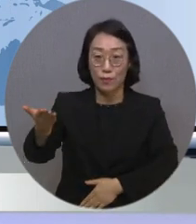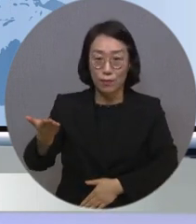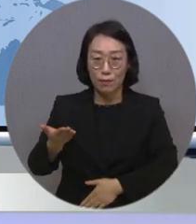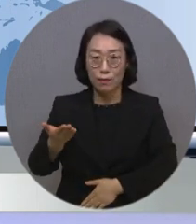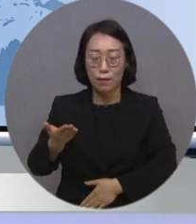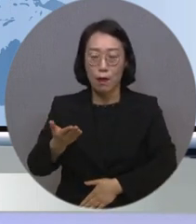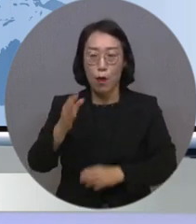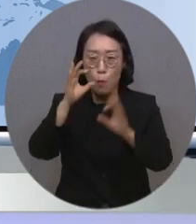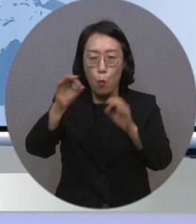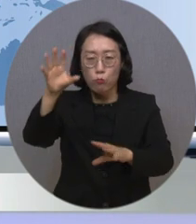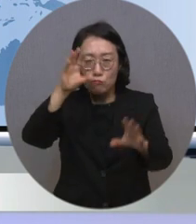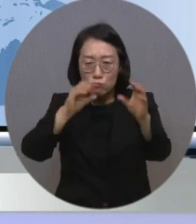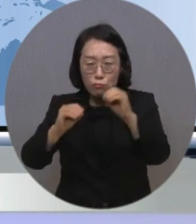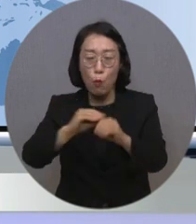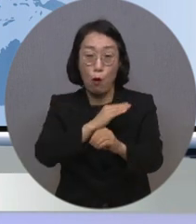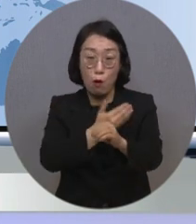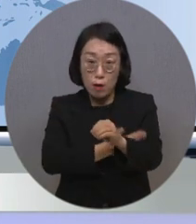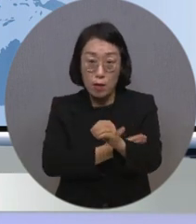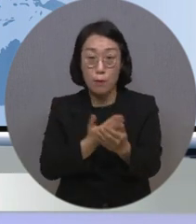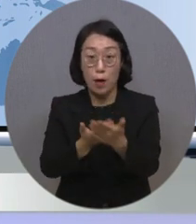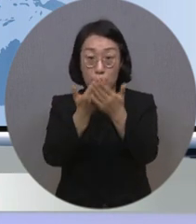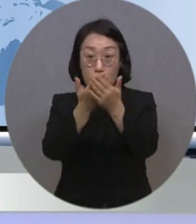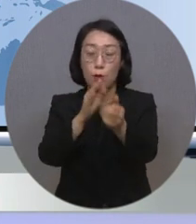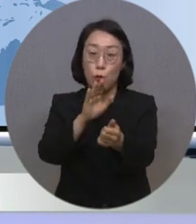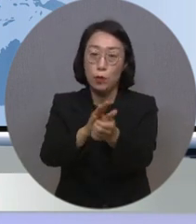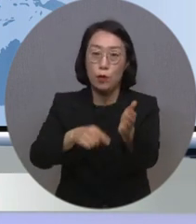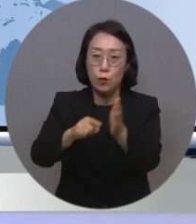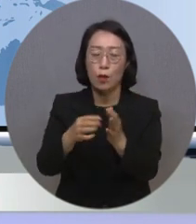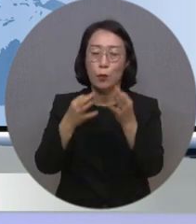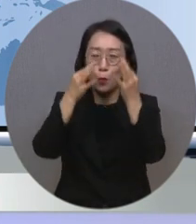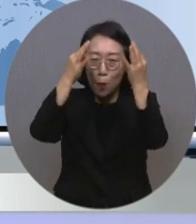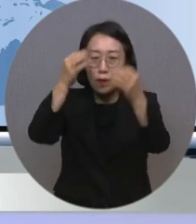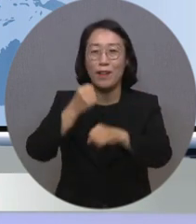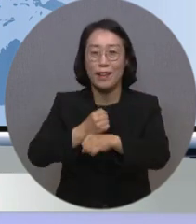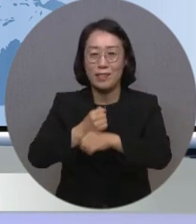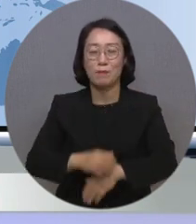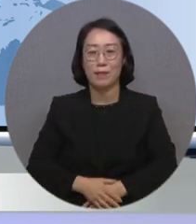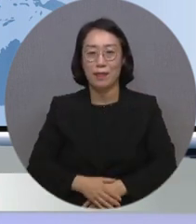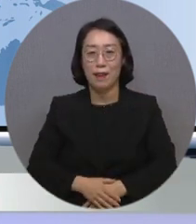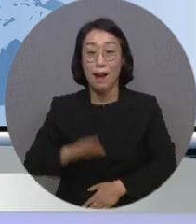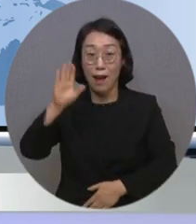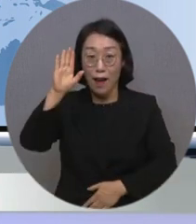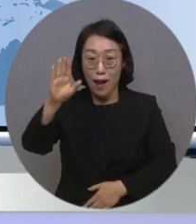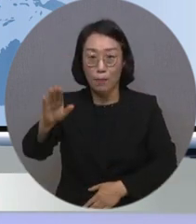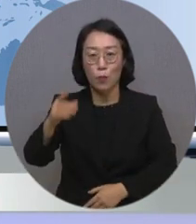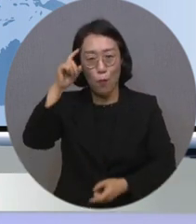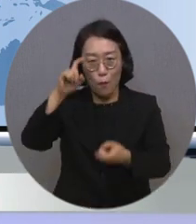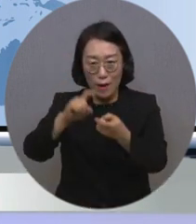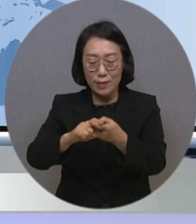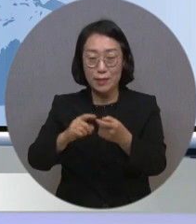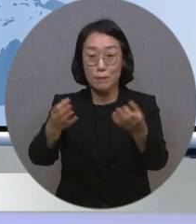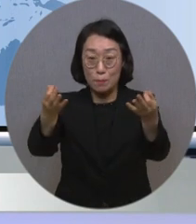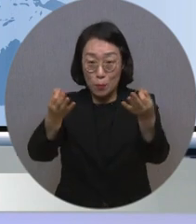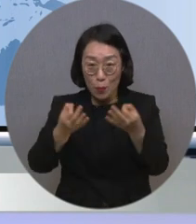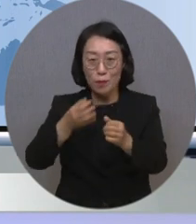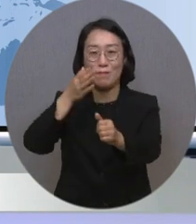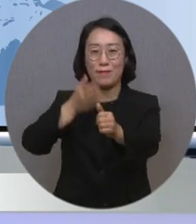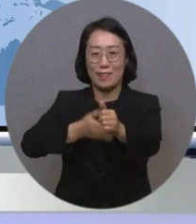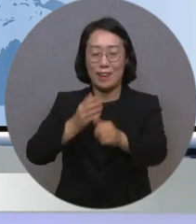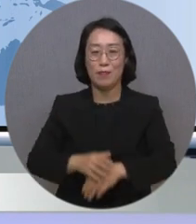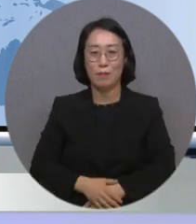알권리와 정보 접근성 향상을 위해 항상 최선을 다하겠습니다 앞으로도 많은 관심과 시청 부탁드립니다